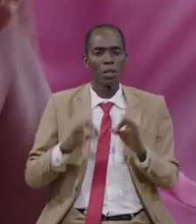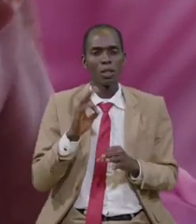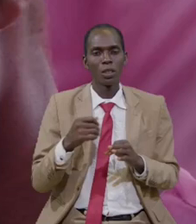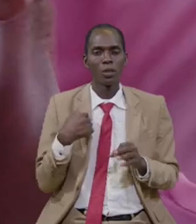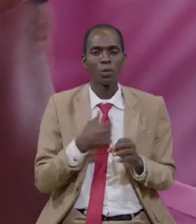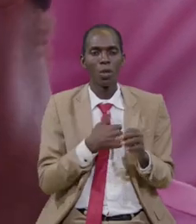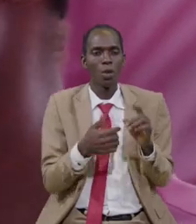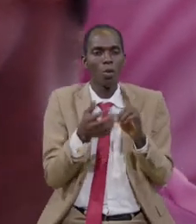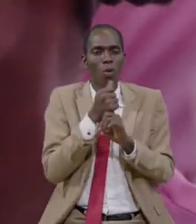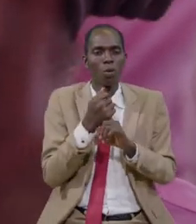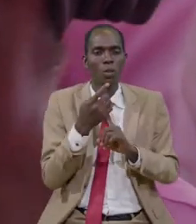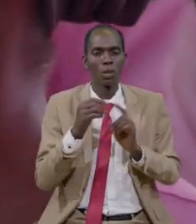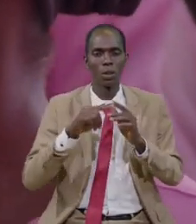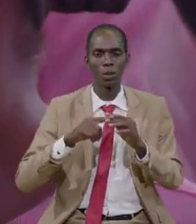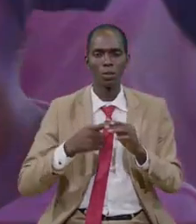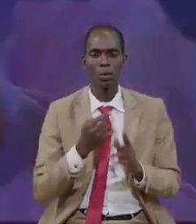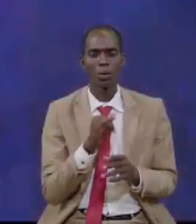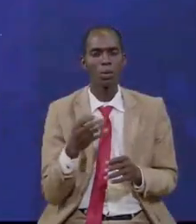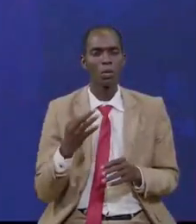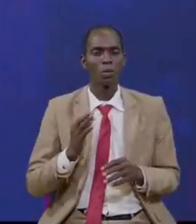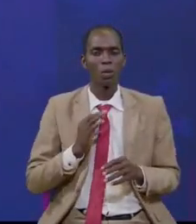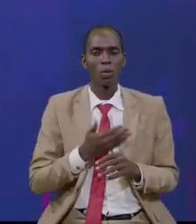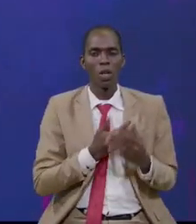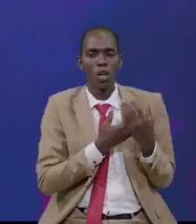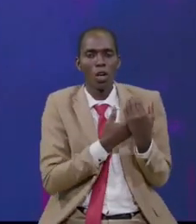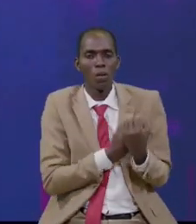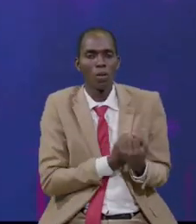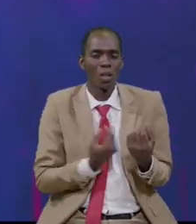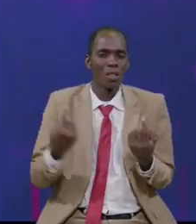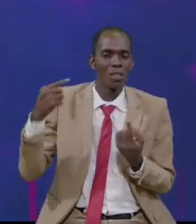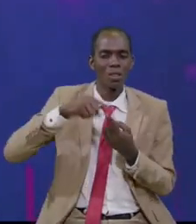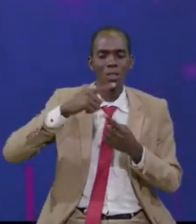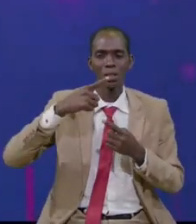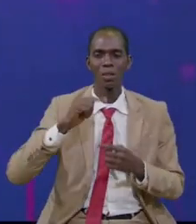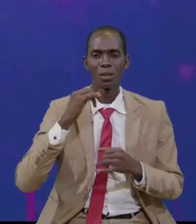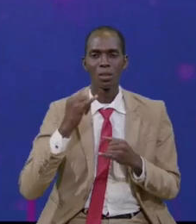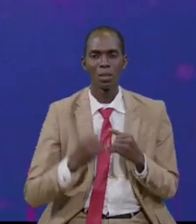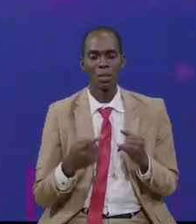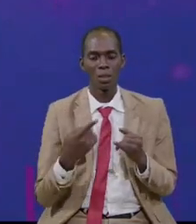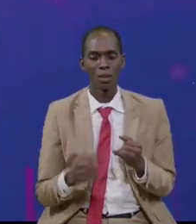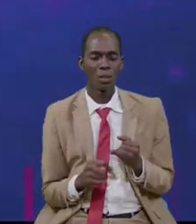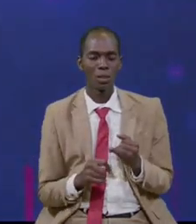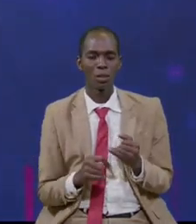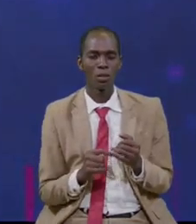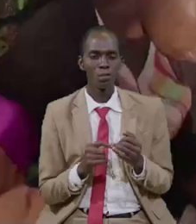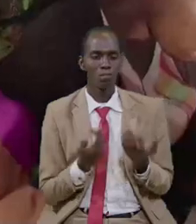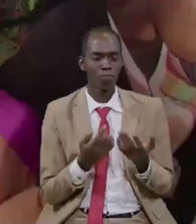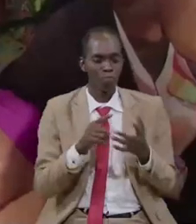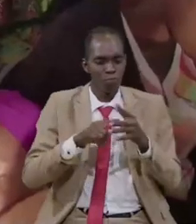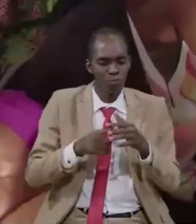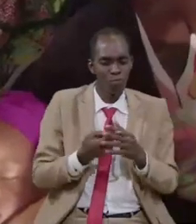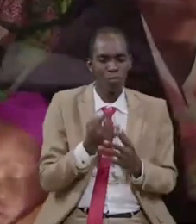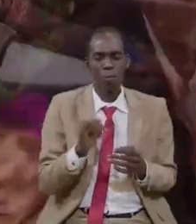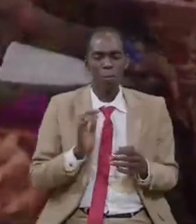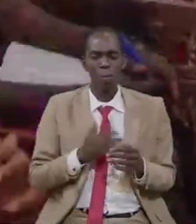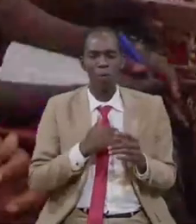avions au commencement. Si nous retenons fermement le commencement de notre conversion, l'assurance